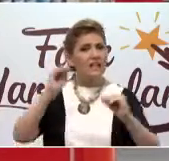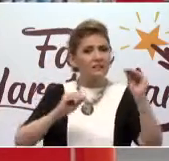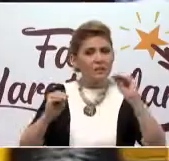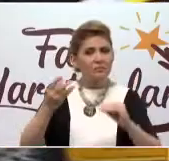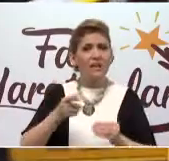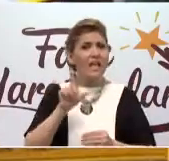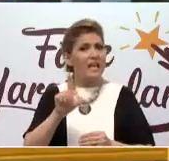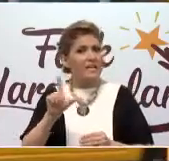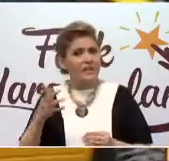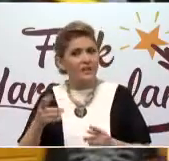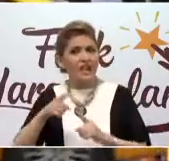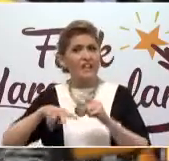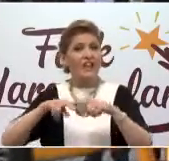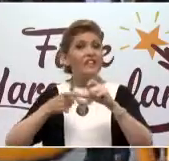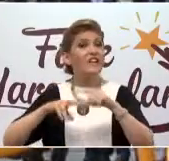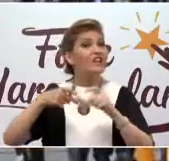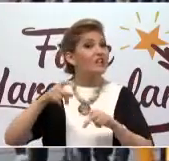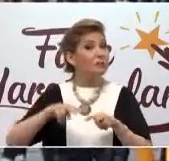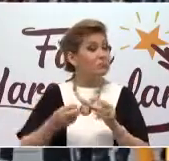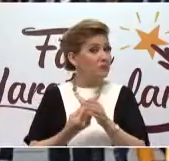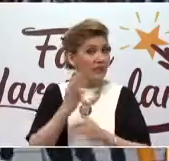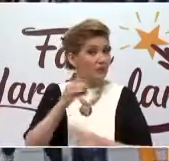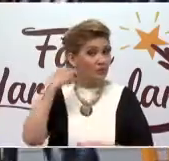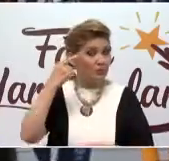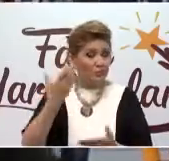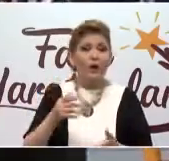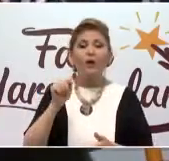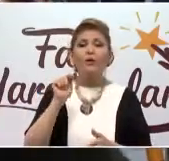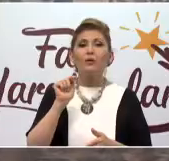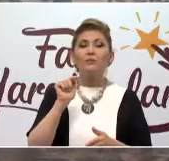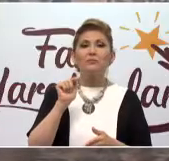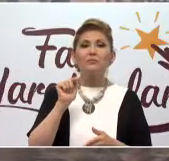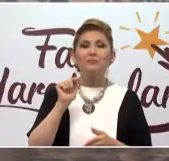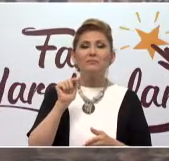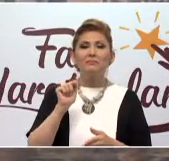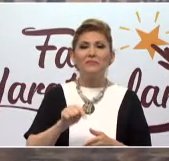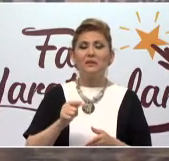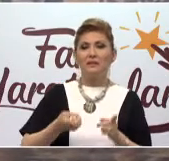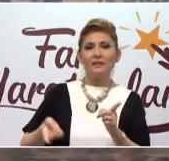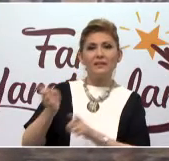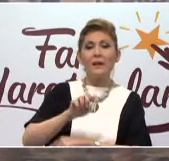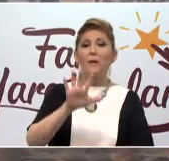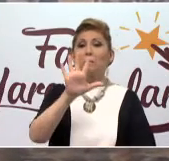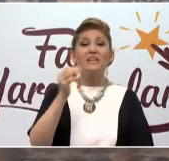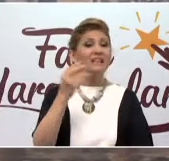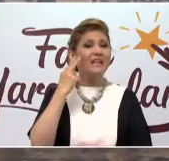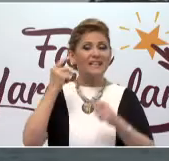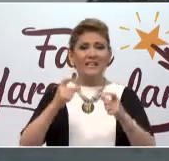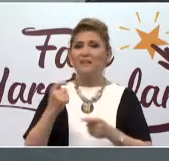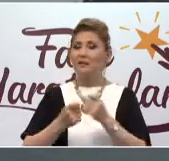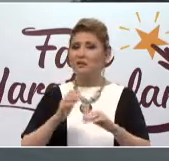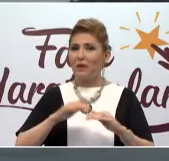ihtiyaç bazlı tasarımlar ortaya çıkar diye düşünüyoruz. Bununla ilgili olarak şu ana kadar 5 şehirde çalışma